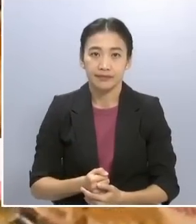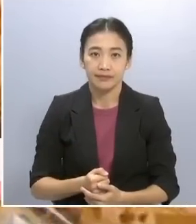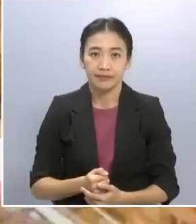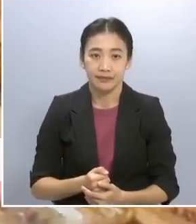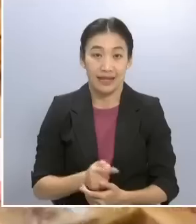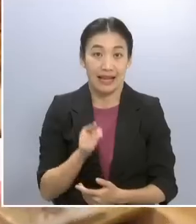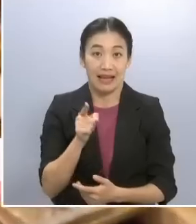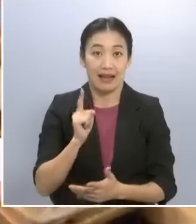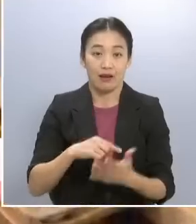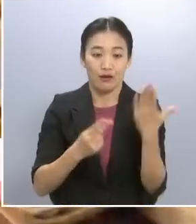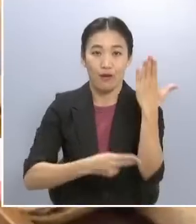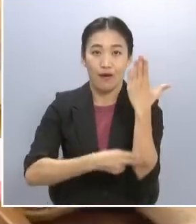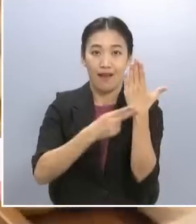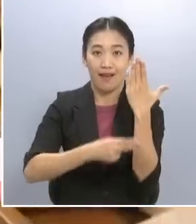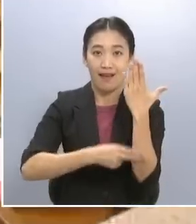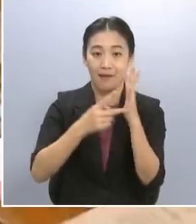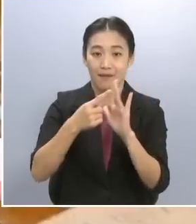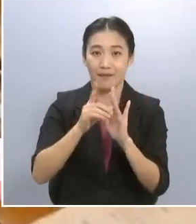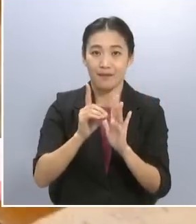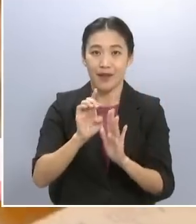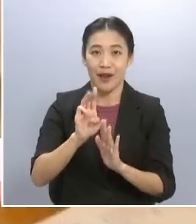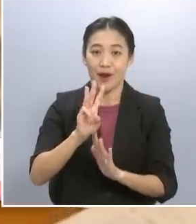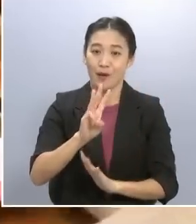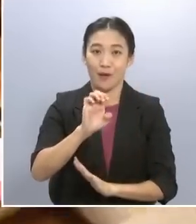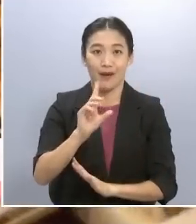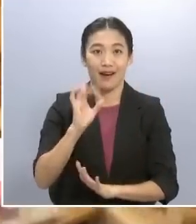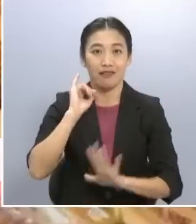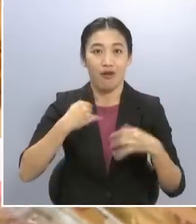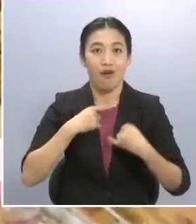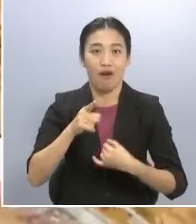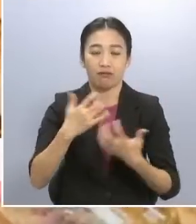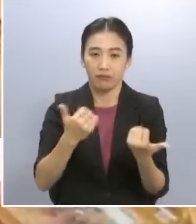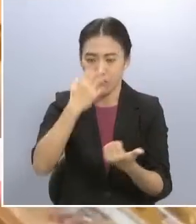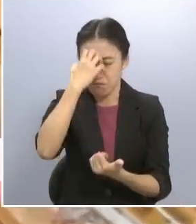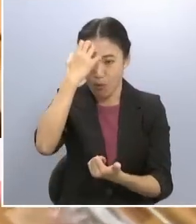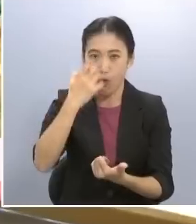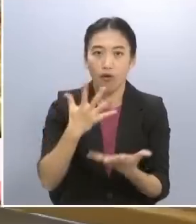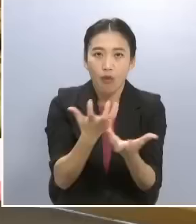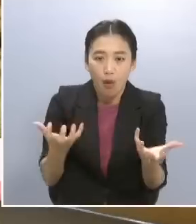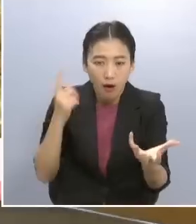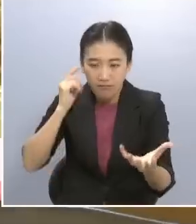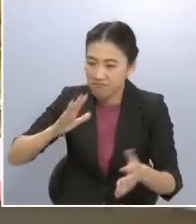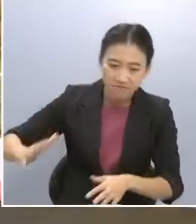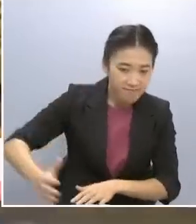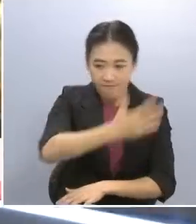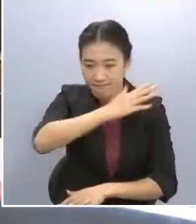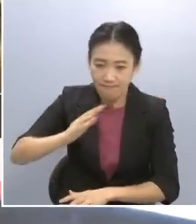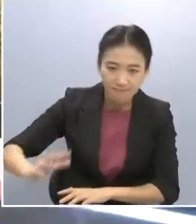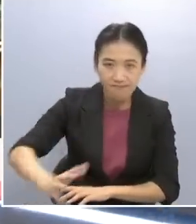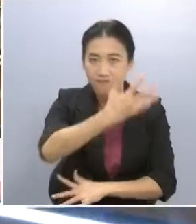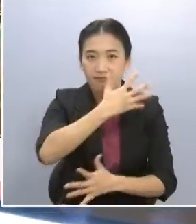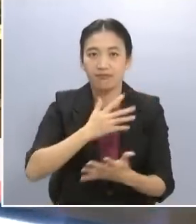นะครับถึงกับอารวาสนะฮะโกรธจัดครับกวาดข้าวของหน้าเคาน์เตอร์ร้านคาเฟ่ล